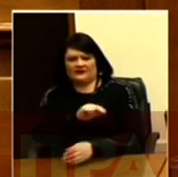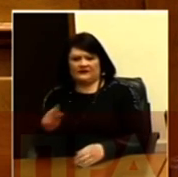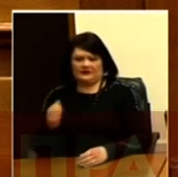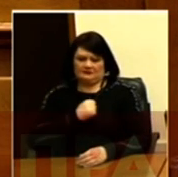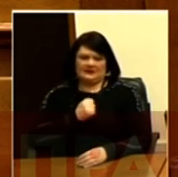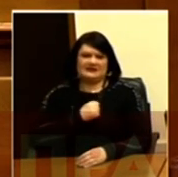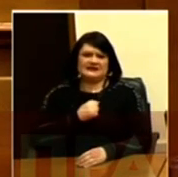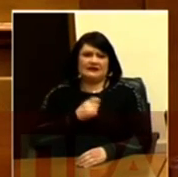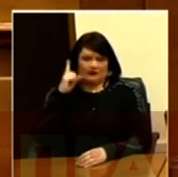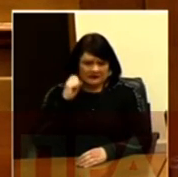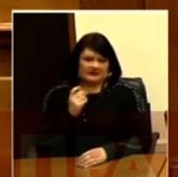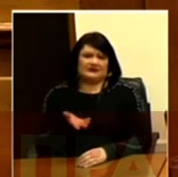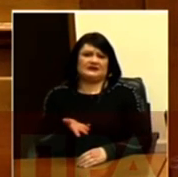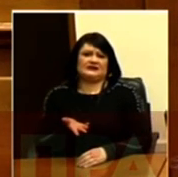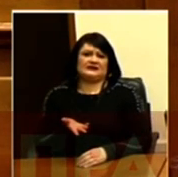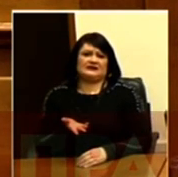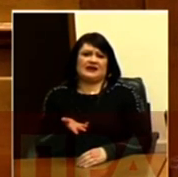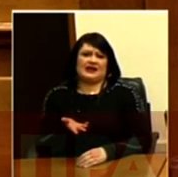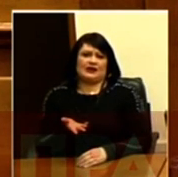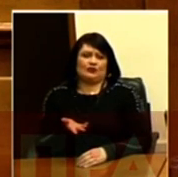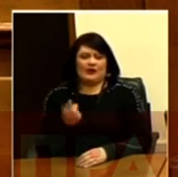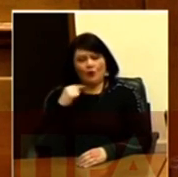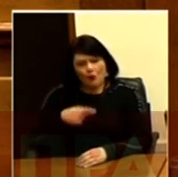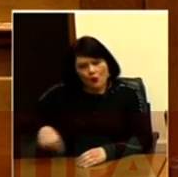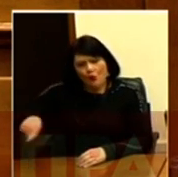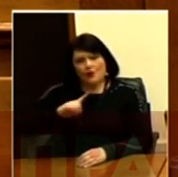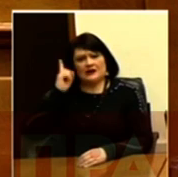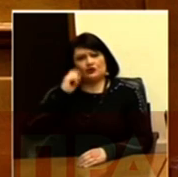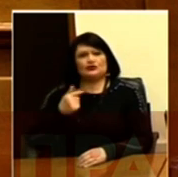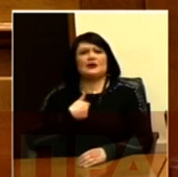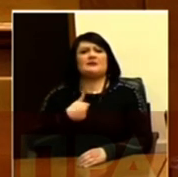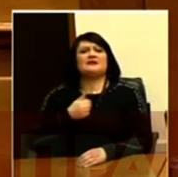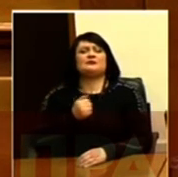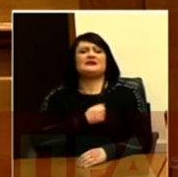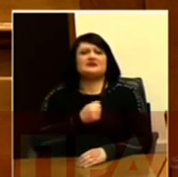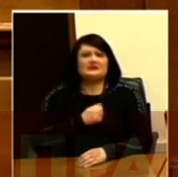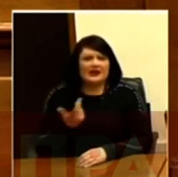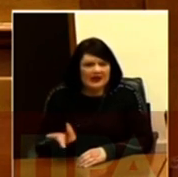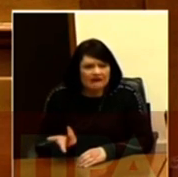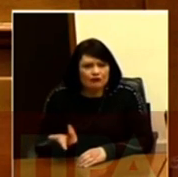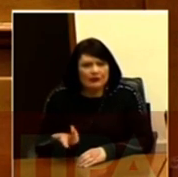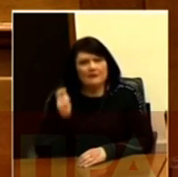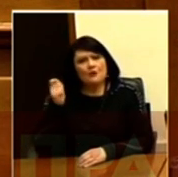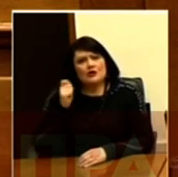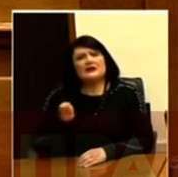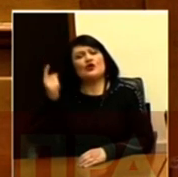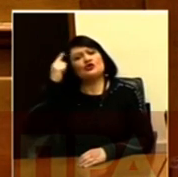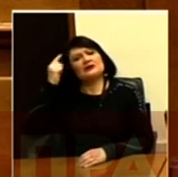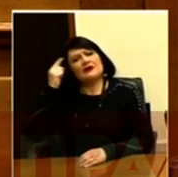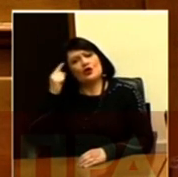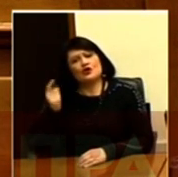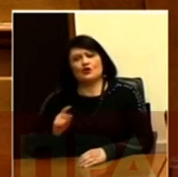είναι πάρα πολύ γνωστό, είναι βαθιά συντηρητικό, είναι για μας ο πολιτικός και ιδεολογικός μας